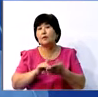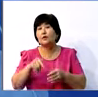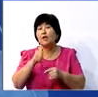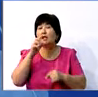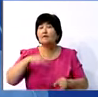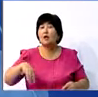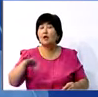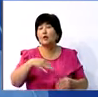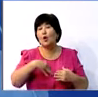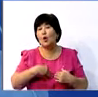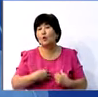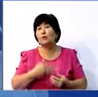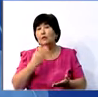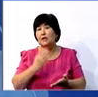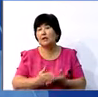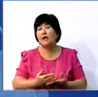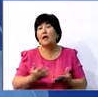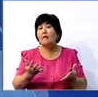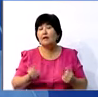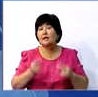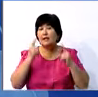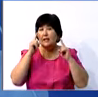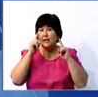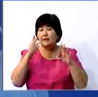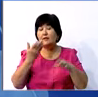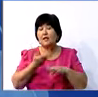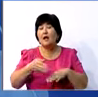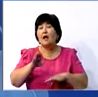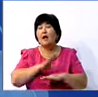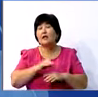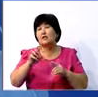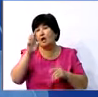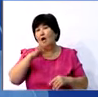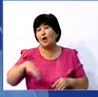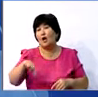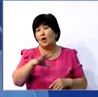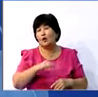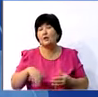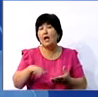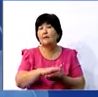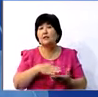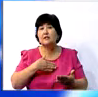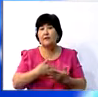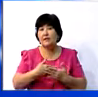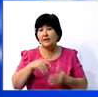глава государства с глубокой скорбью воспринял известие о кончине государственного и общественного деятеля.